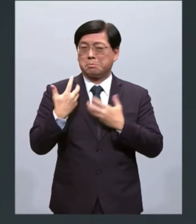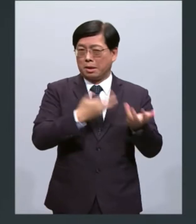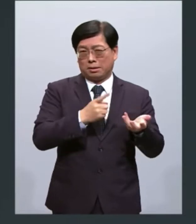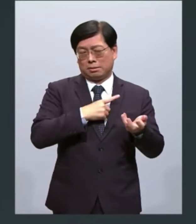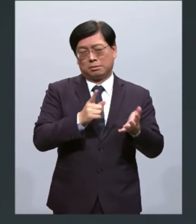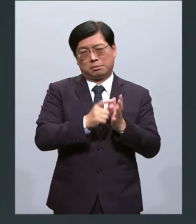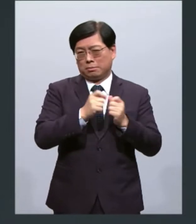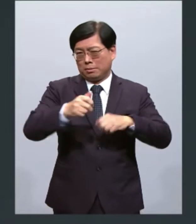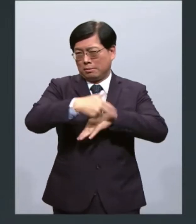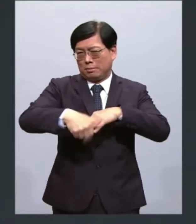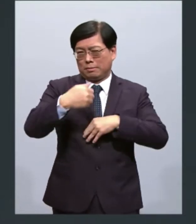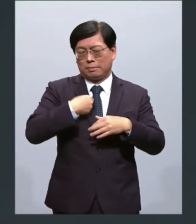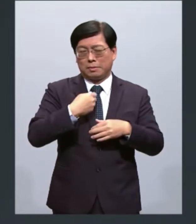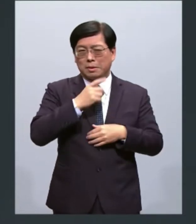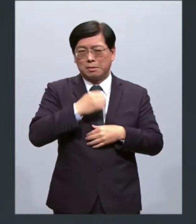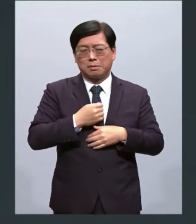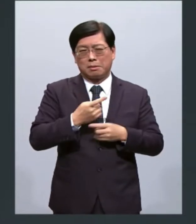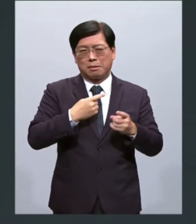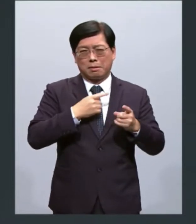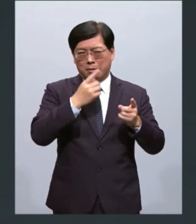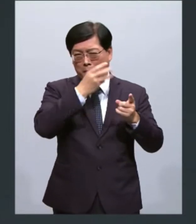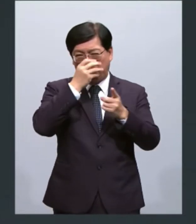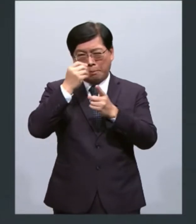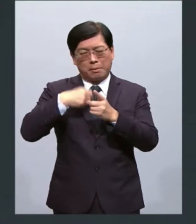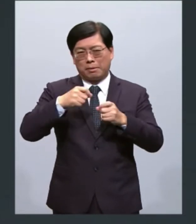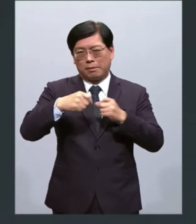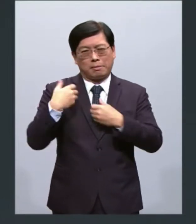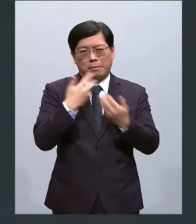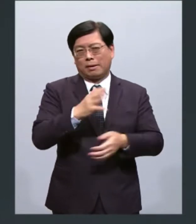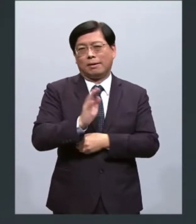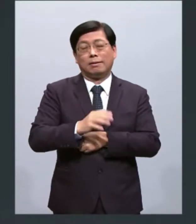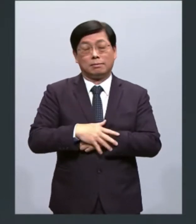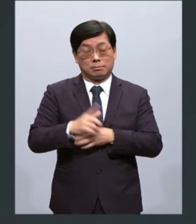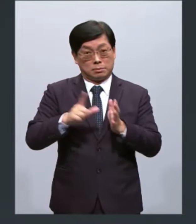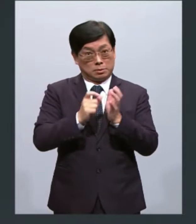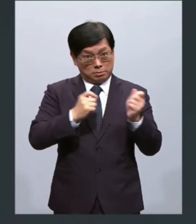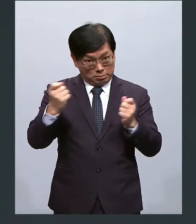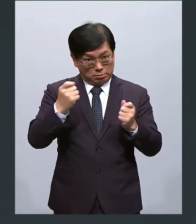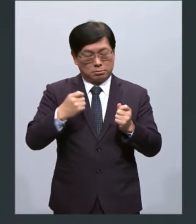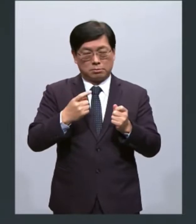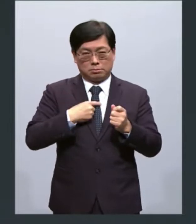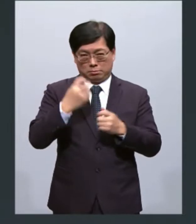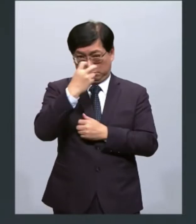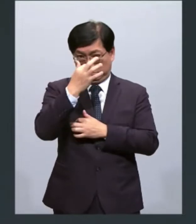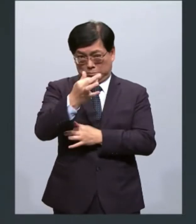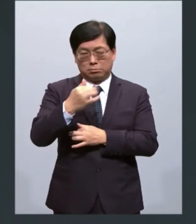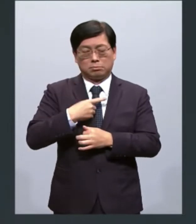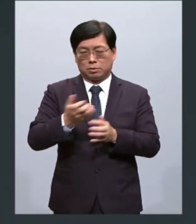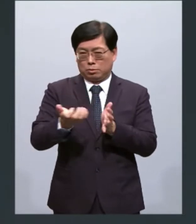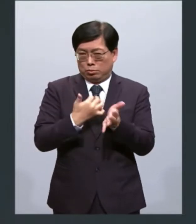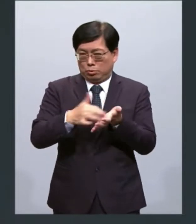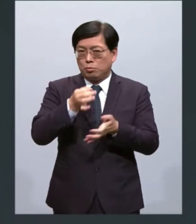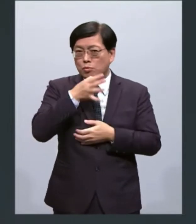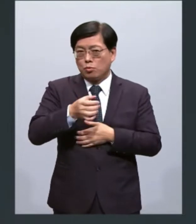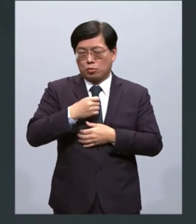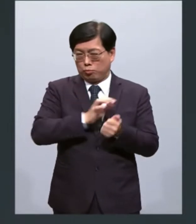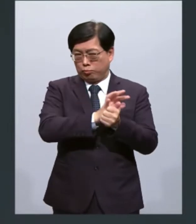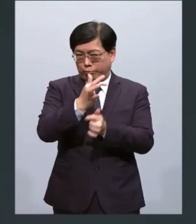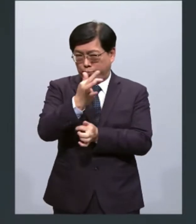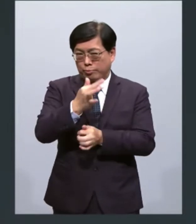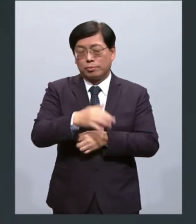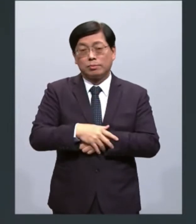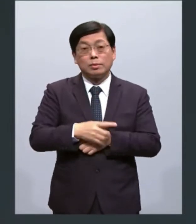有长期规划、走一步算一步的政府。长照要做得好，预算就要够，服务要多元完整。因此柯文哲主